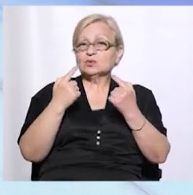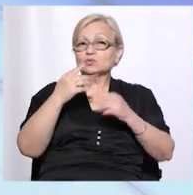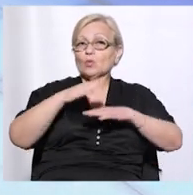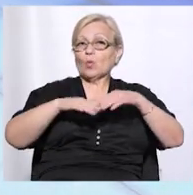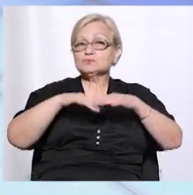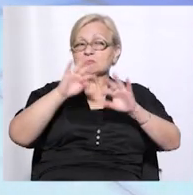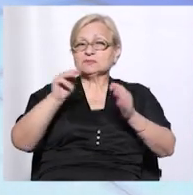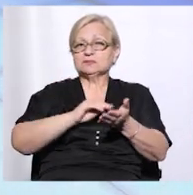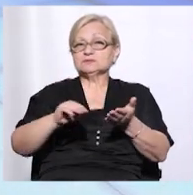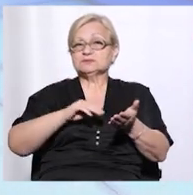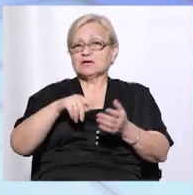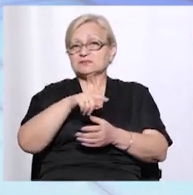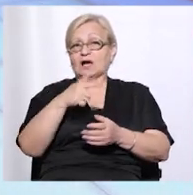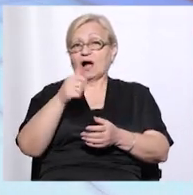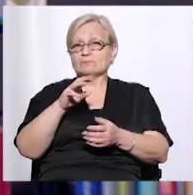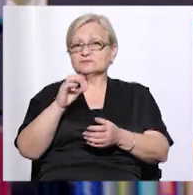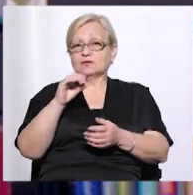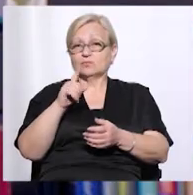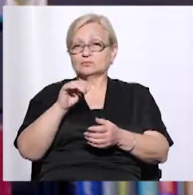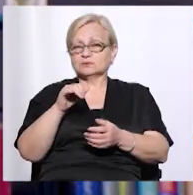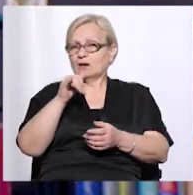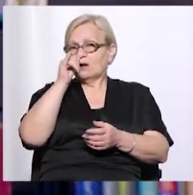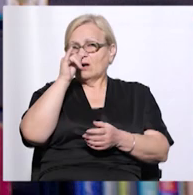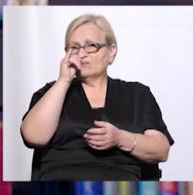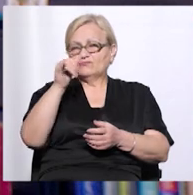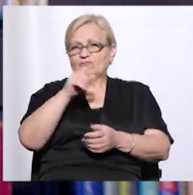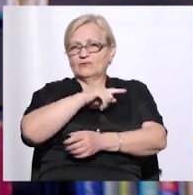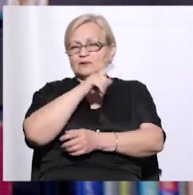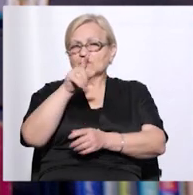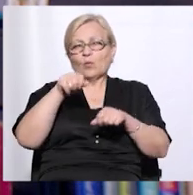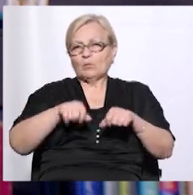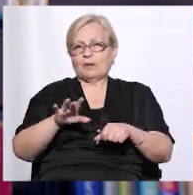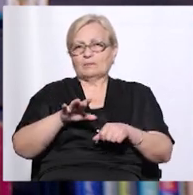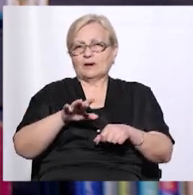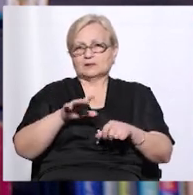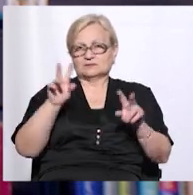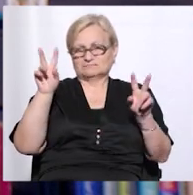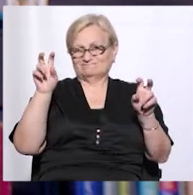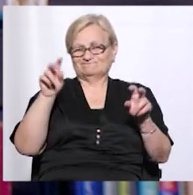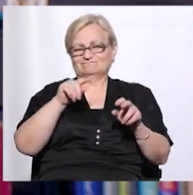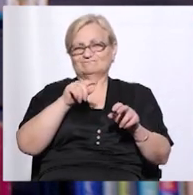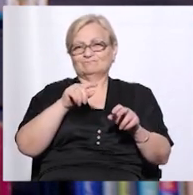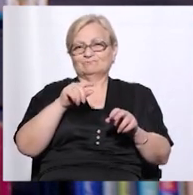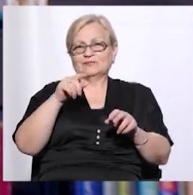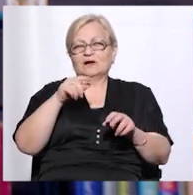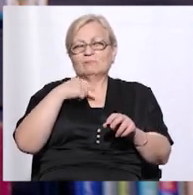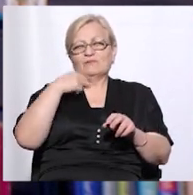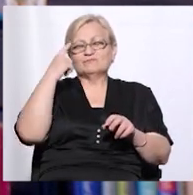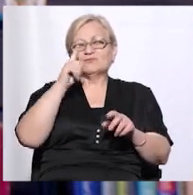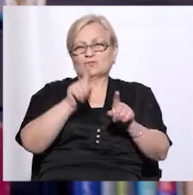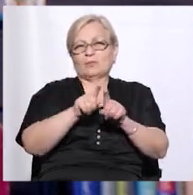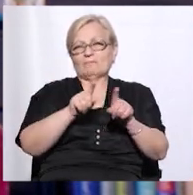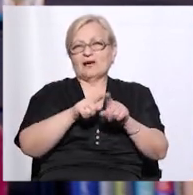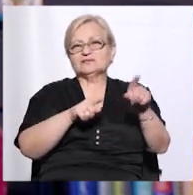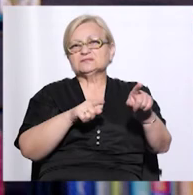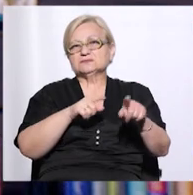მარჯვენას წერს, ის ვერ გამოიყვანს მთავარ პერსონაჟად, ბჭყალებში ვერ გამოიყვანს, იმიტომ რომ მე რომ მკითხოთ, მაინც მთავარ პერსონაჟად